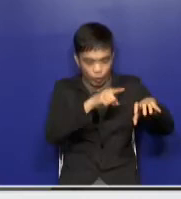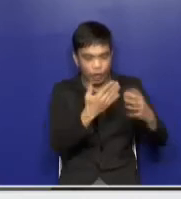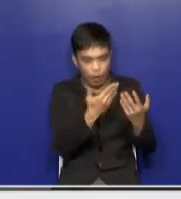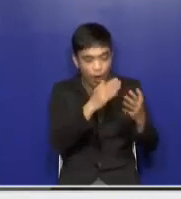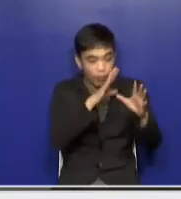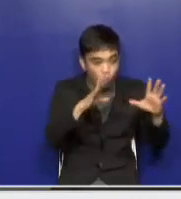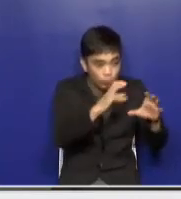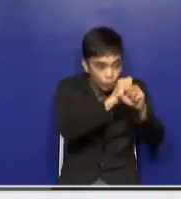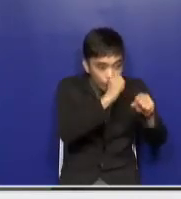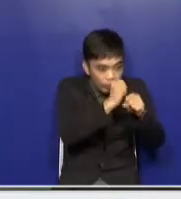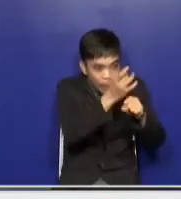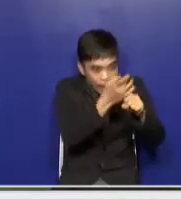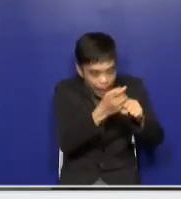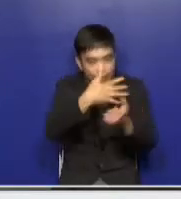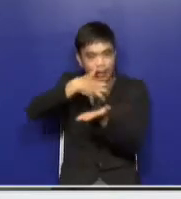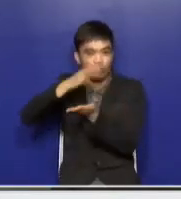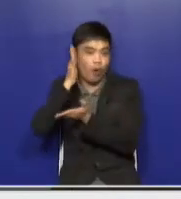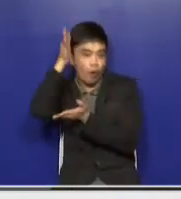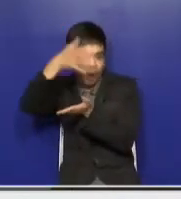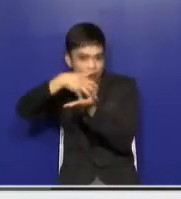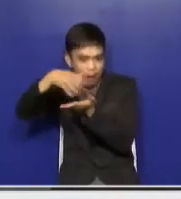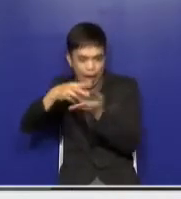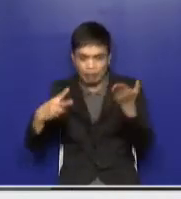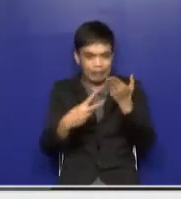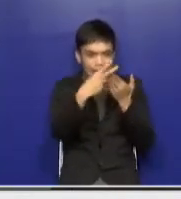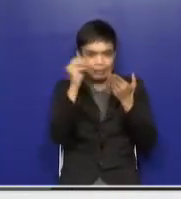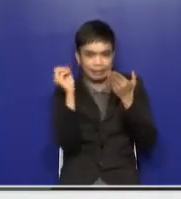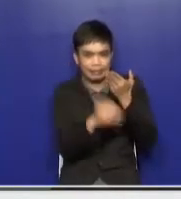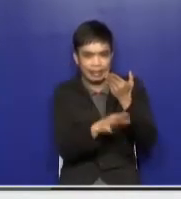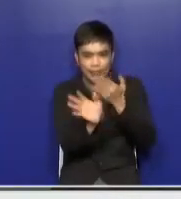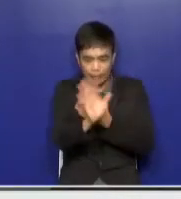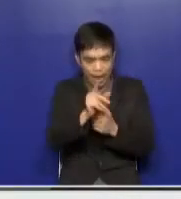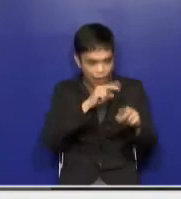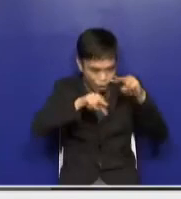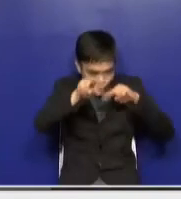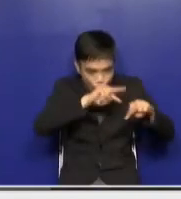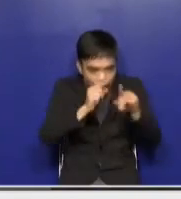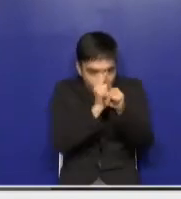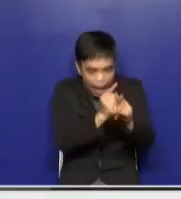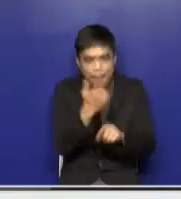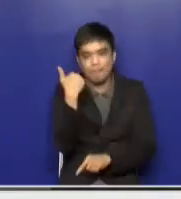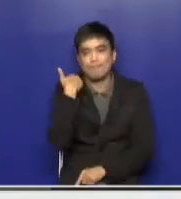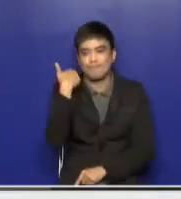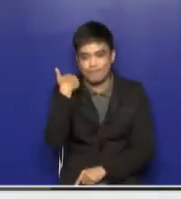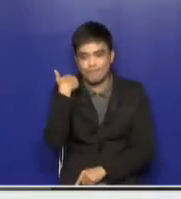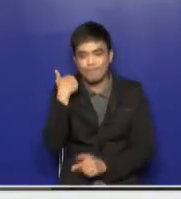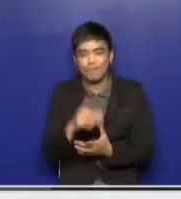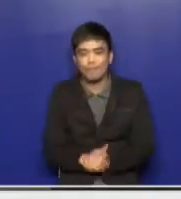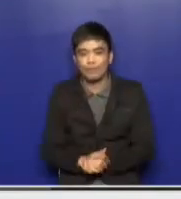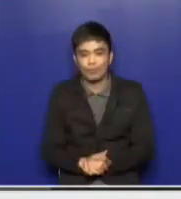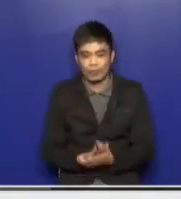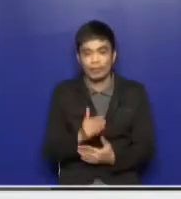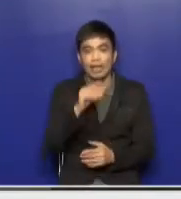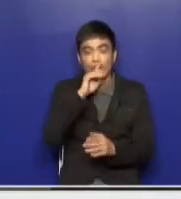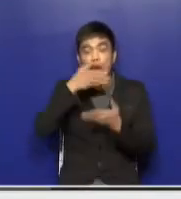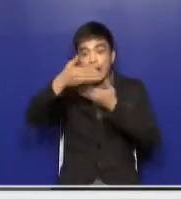ายงานในครั้งถัดไปนะครับก็เรียนว่าไม่ได้ตัดทิ้งหรอกครับก็ยังติดตามอยู่ครับนะครับแล้วก็ในส่วนที่เป็นเรื่องของอีคอมเมิร์ซแล้ว